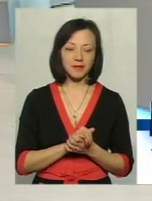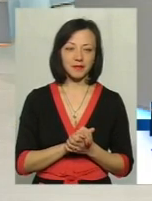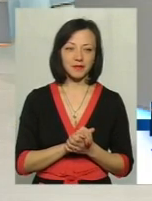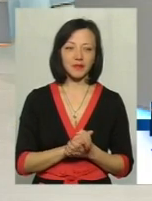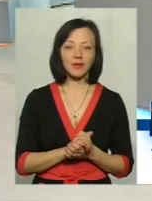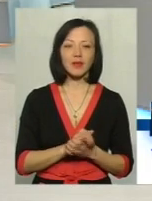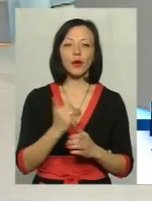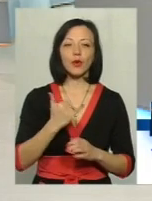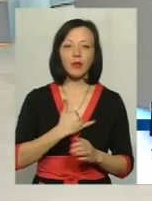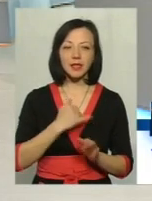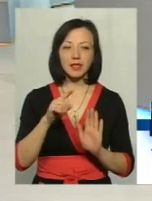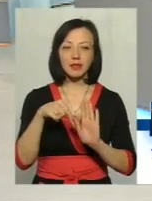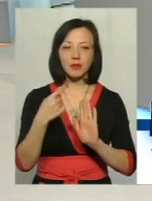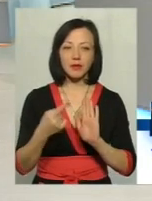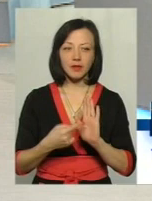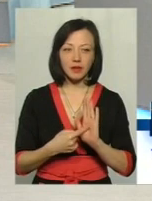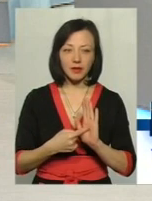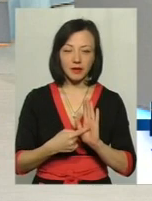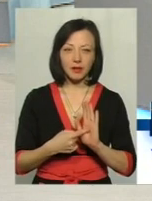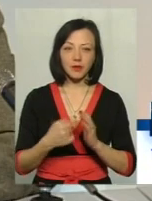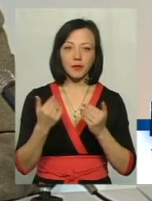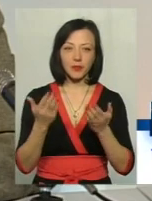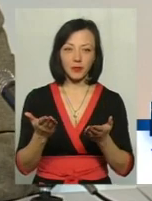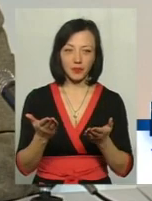То в мене запитання до пана Новака.